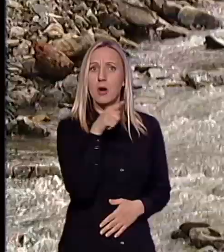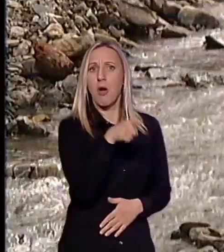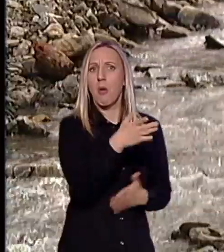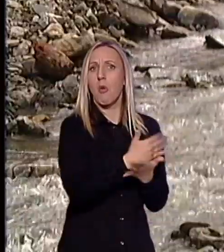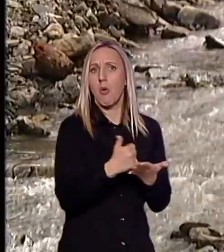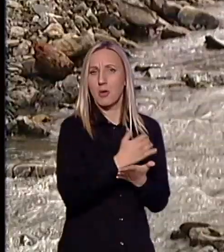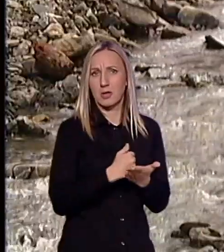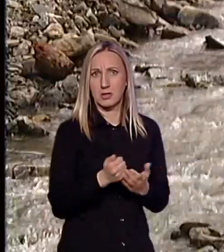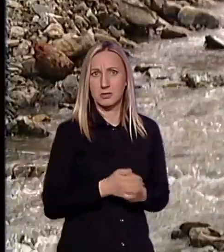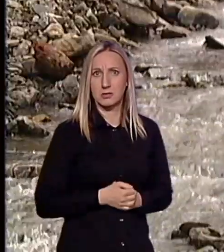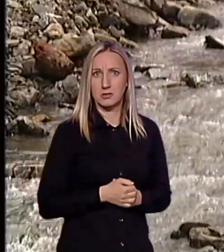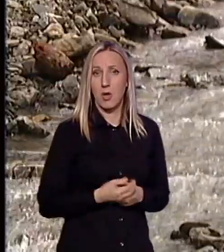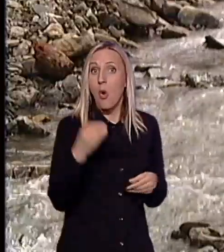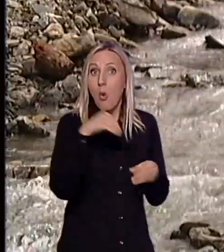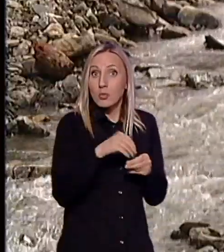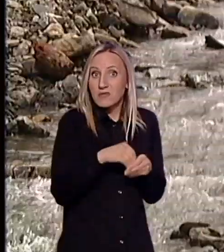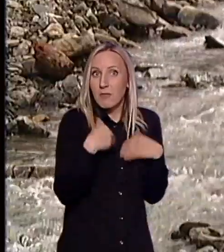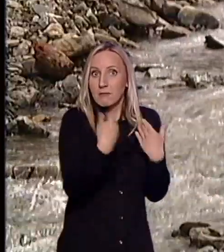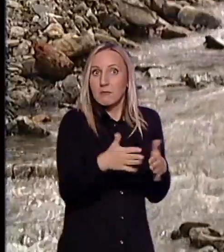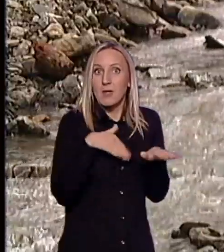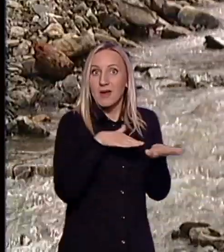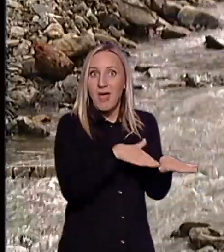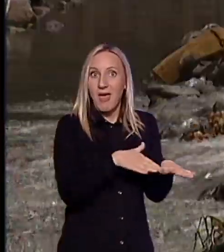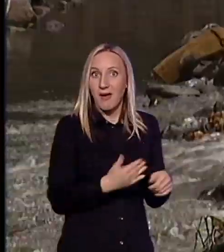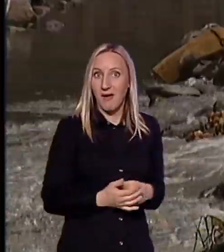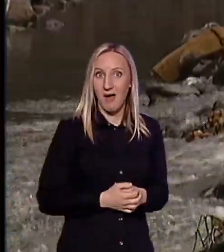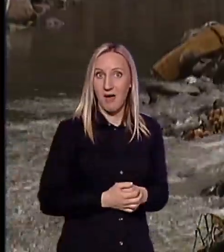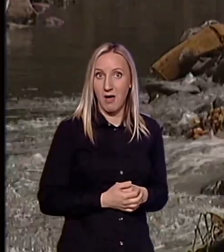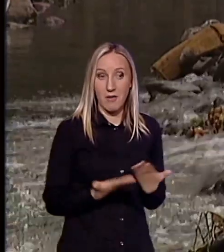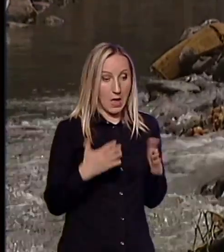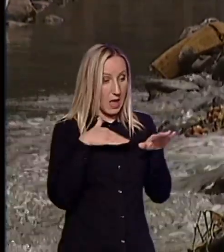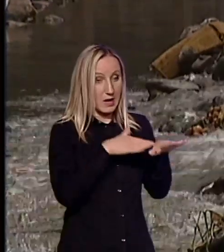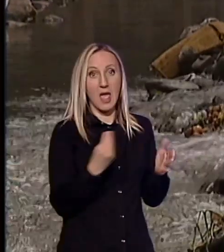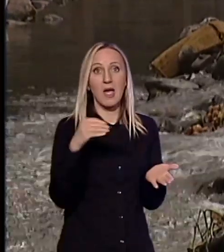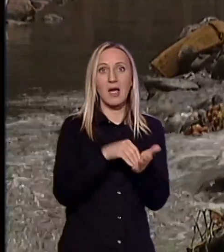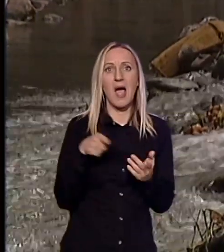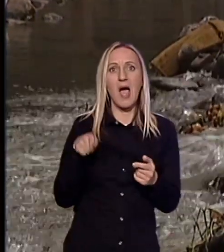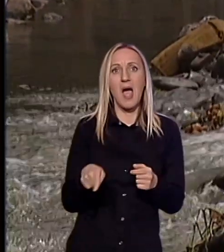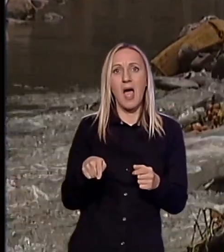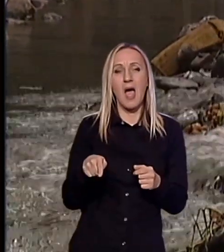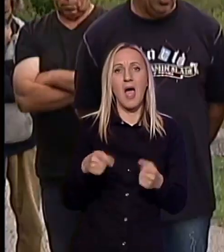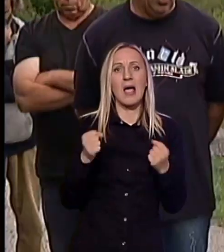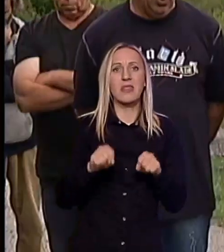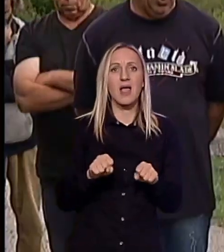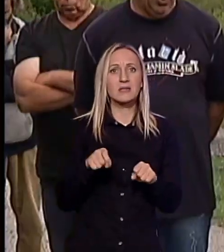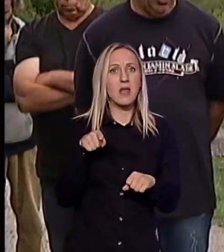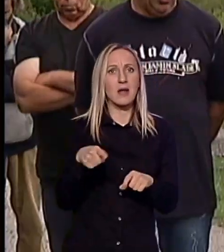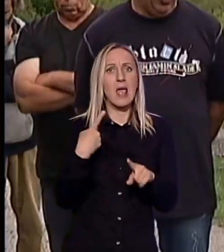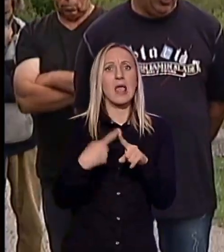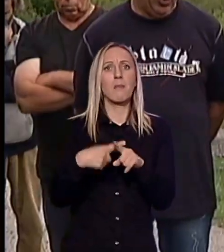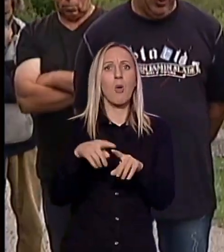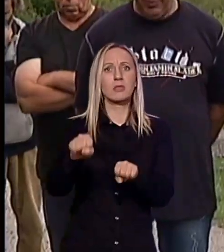korišćenje. U stvari data mu i reka na korišćenje, jer reka kako stoji u katastru pod hipotekom. Nama to nije